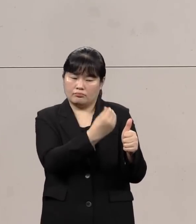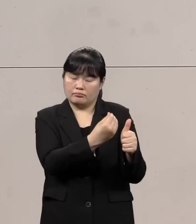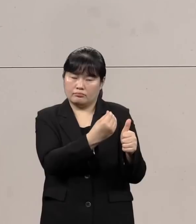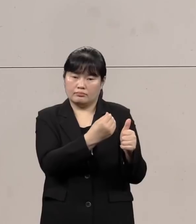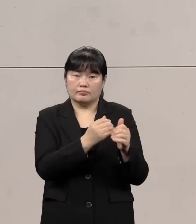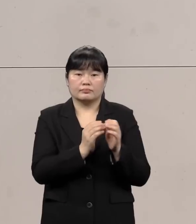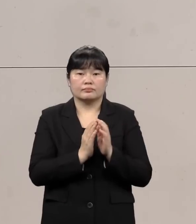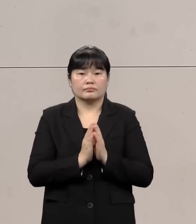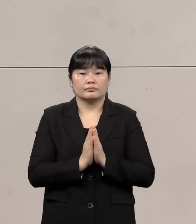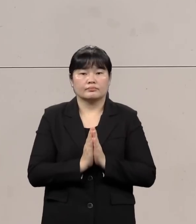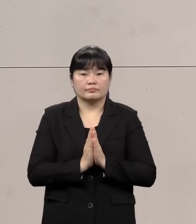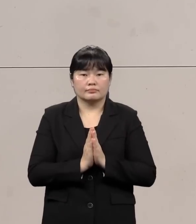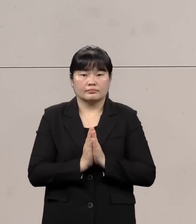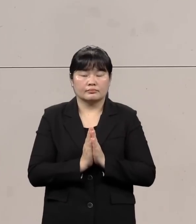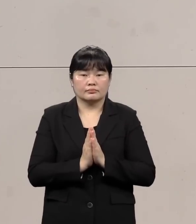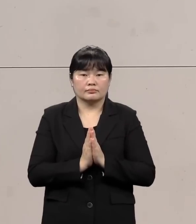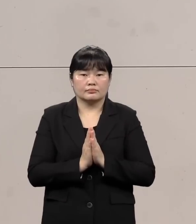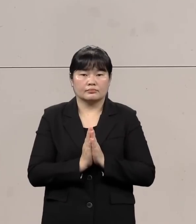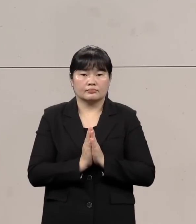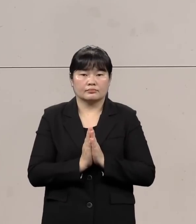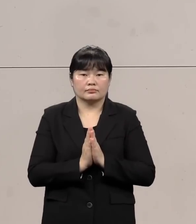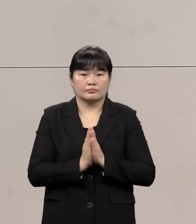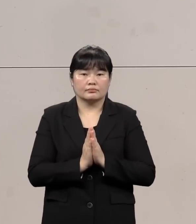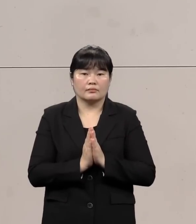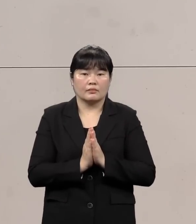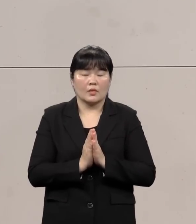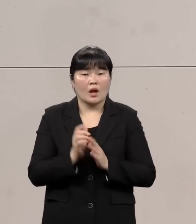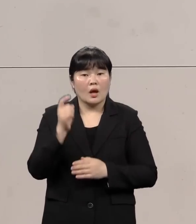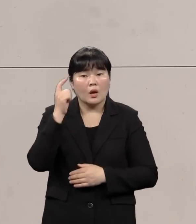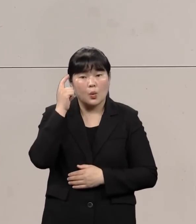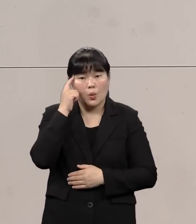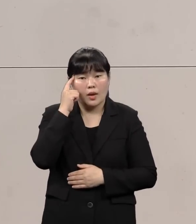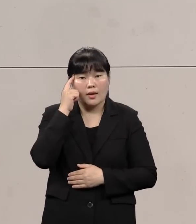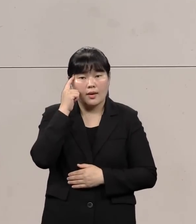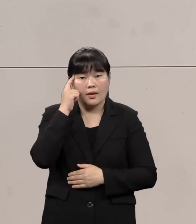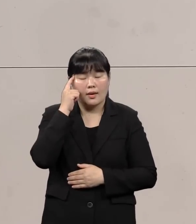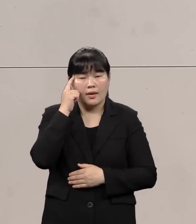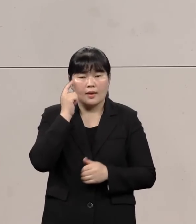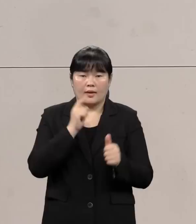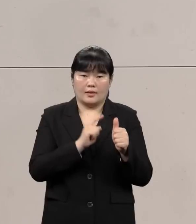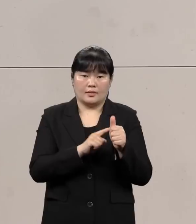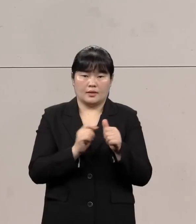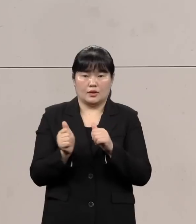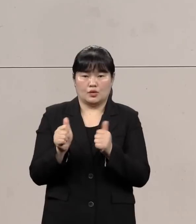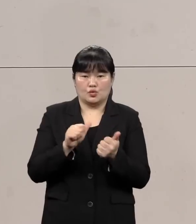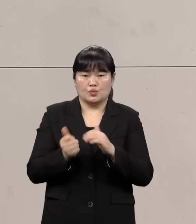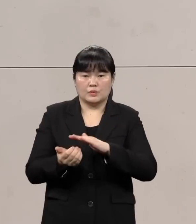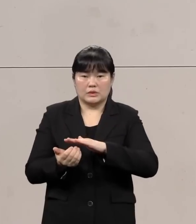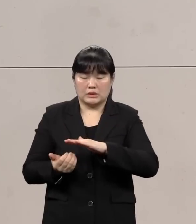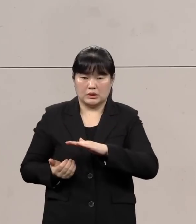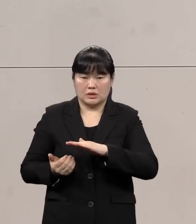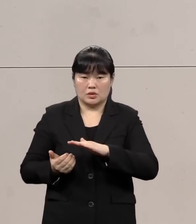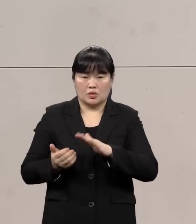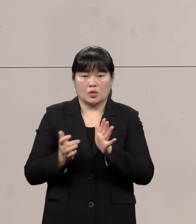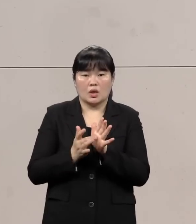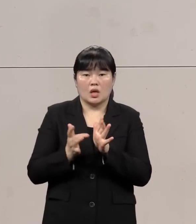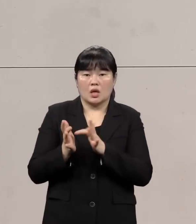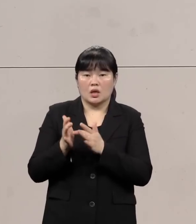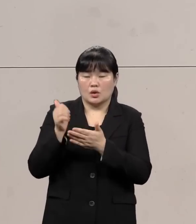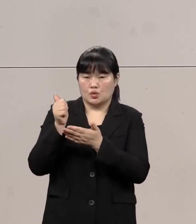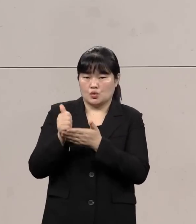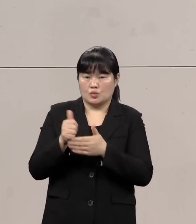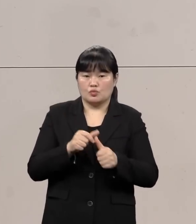주인공 같습니다 왜냐하면 극적으로 예수님을 우리의